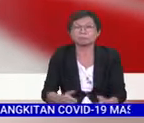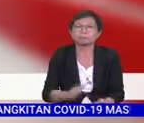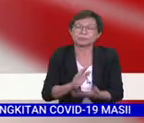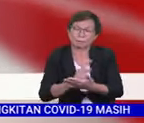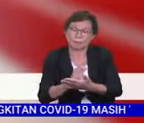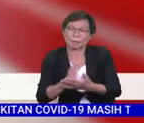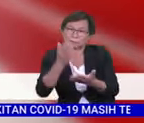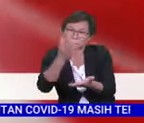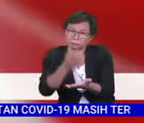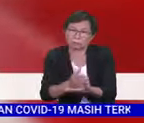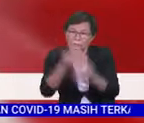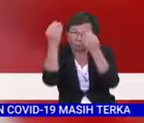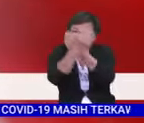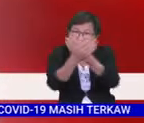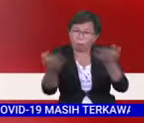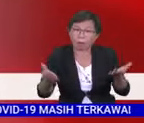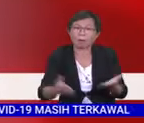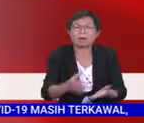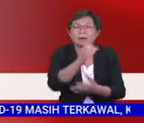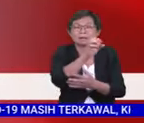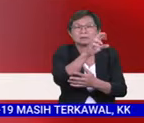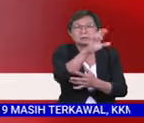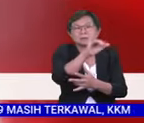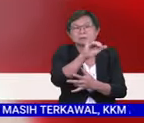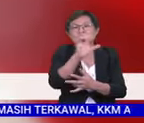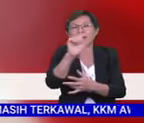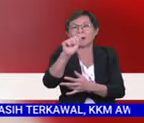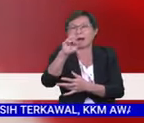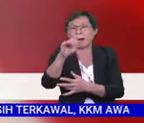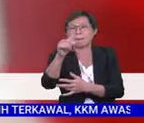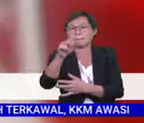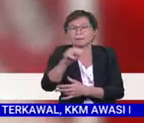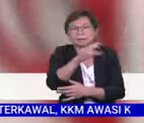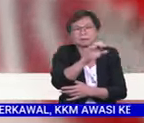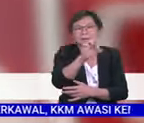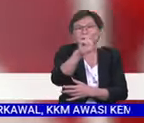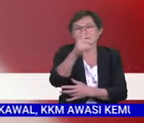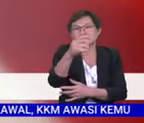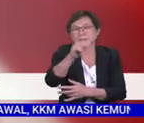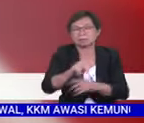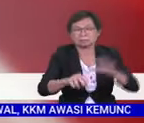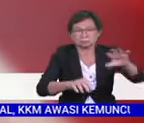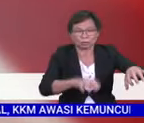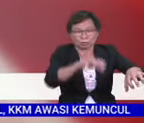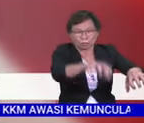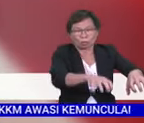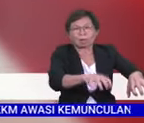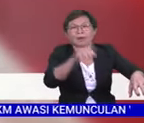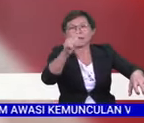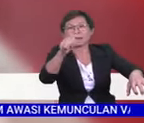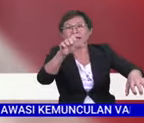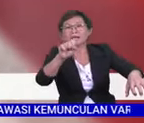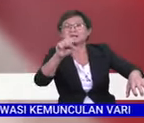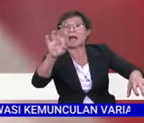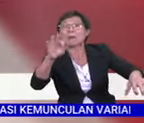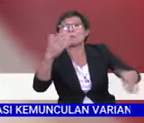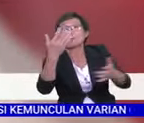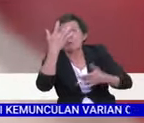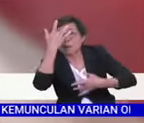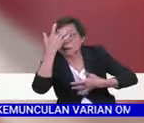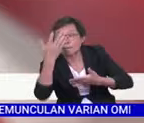beliau turun memaklumkan bahagian Sri aman dan serian diistirahatkan sebagai kawasan kawalan penyakit SF terbaru